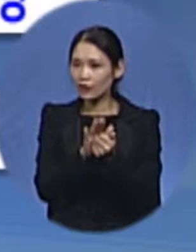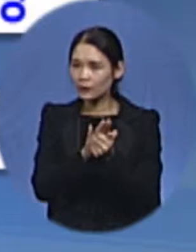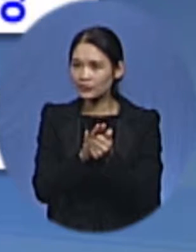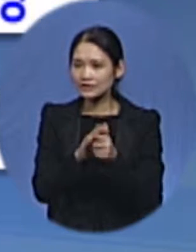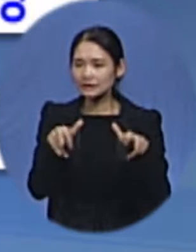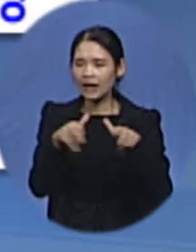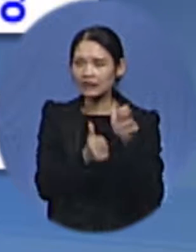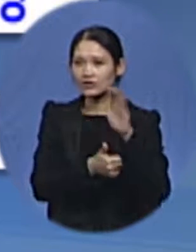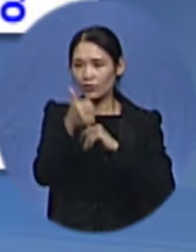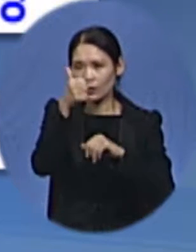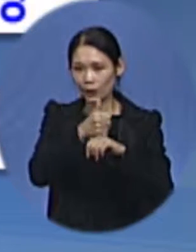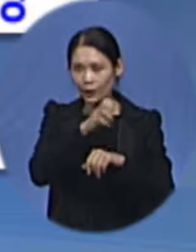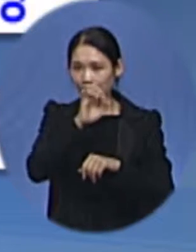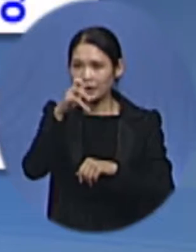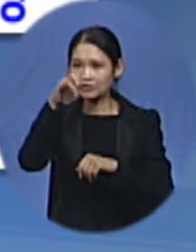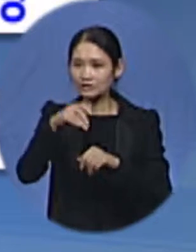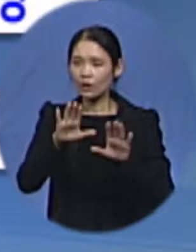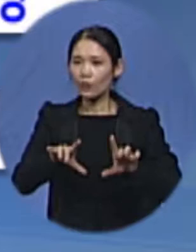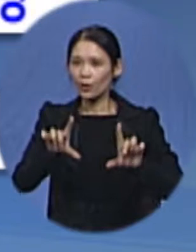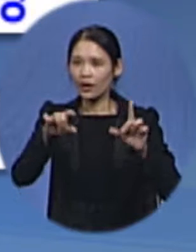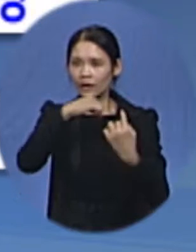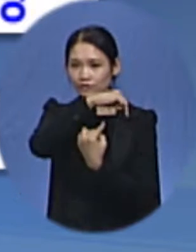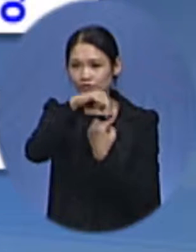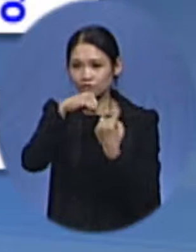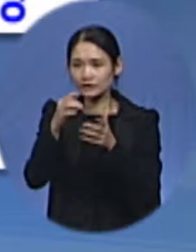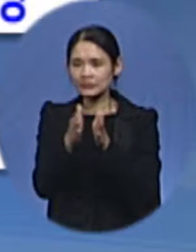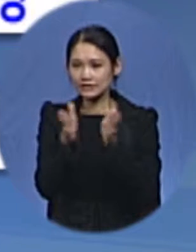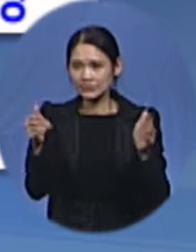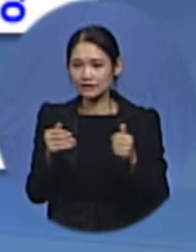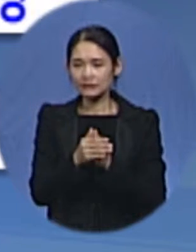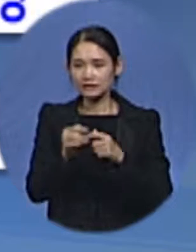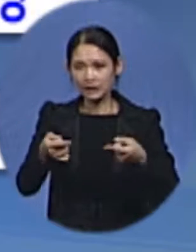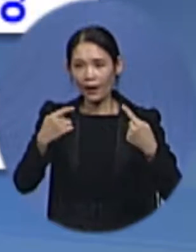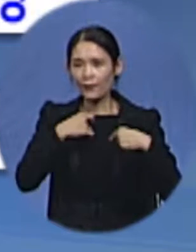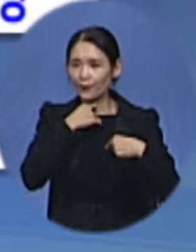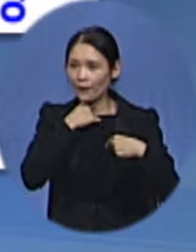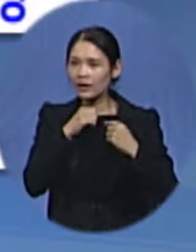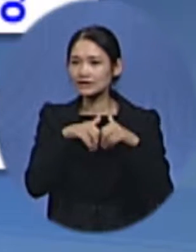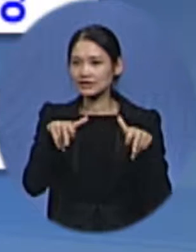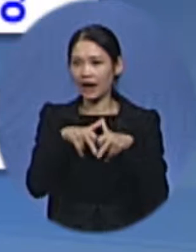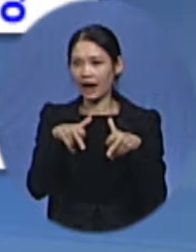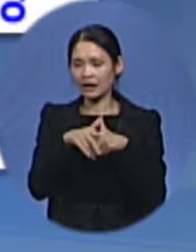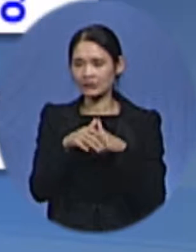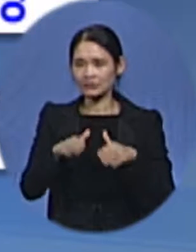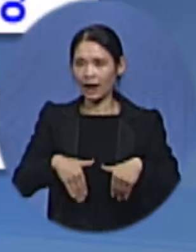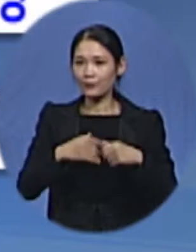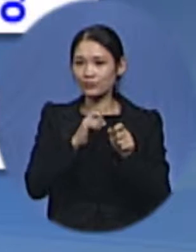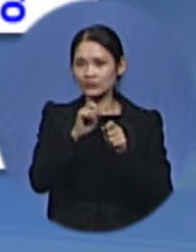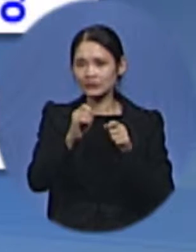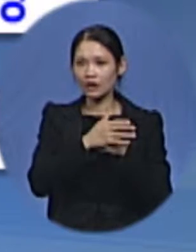성공 패키지를 올해부터 직접 운영한다고 밝혔습니다. 참가를 원하는 장애인은 남부지사